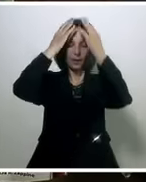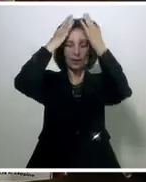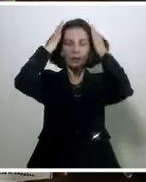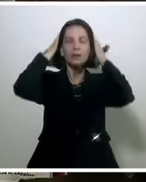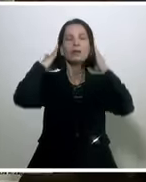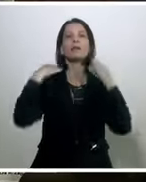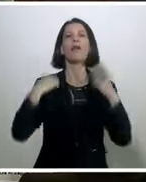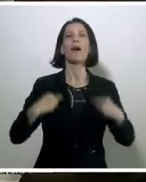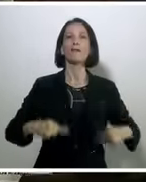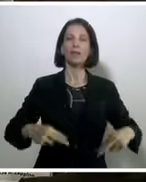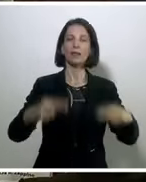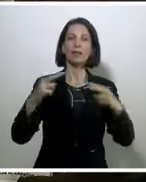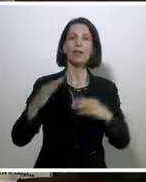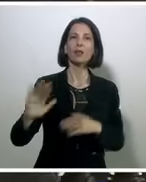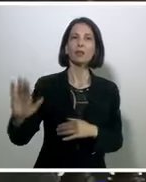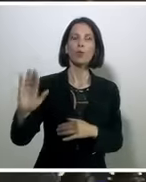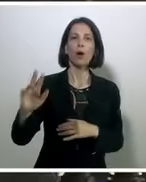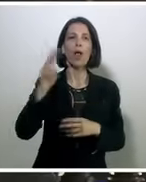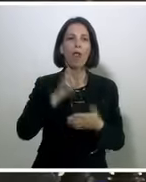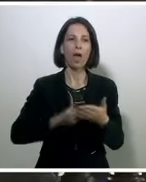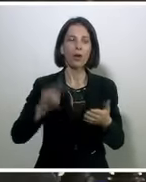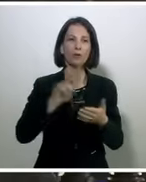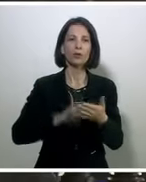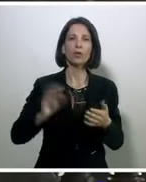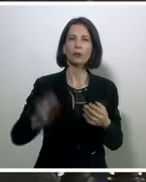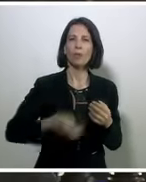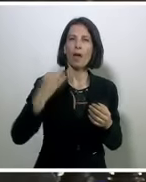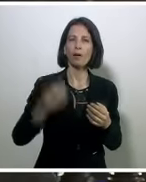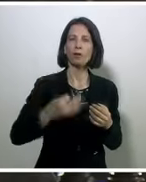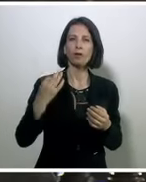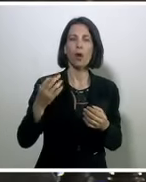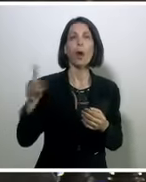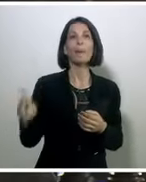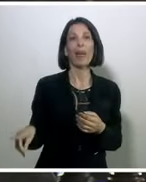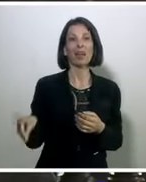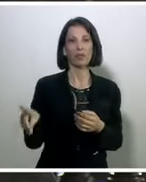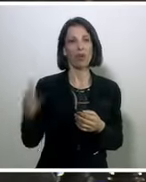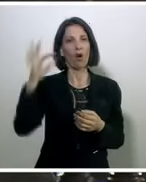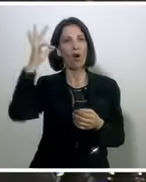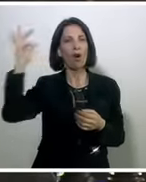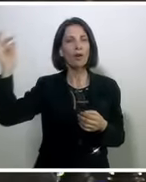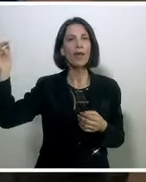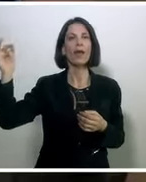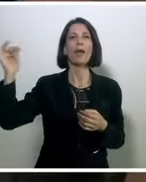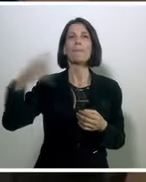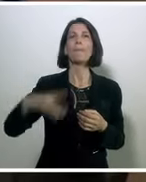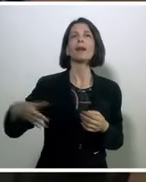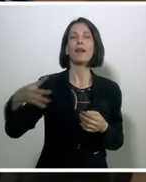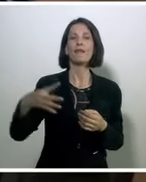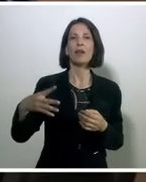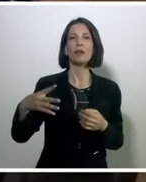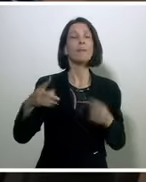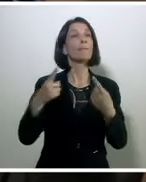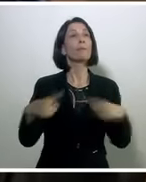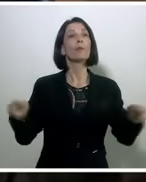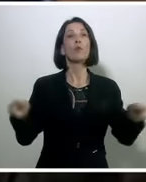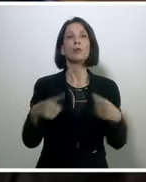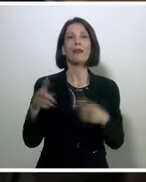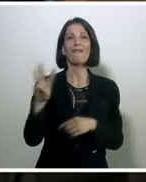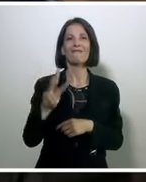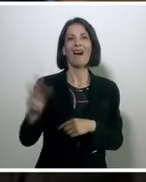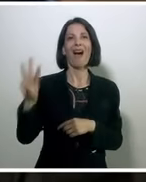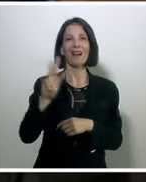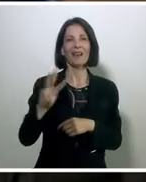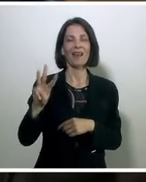Platone e le opere di Macchiavelli la musica in particolare quella di Wagner lo incantava il nostro lavoro